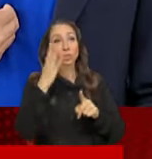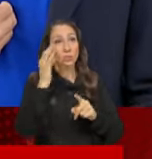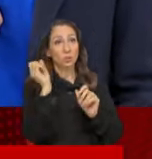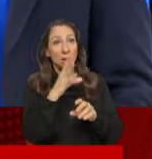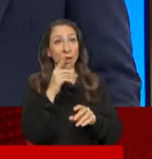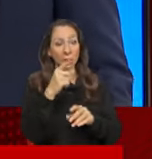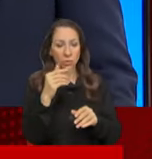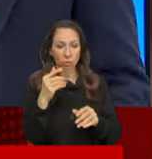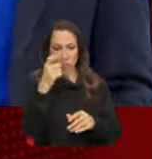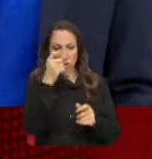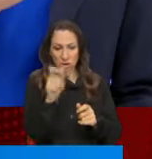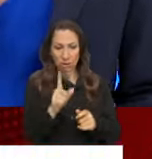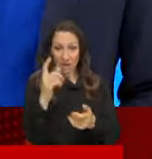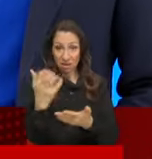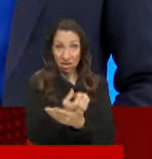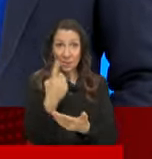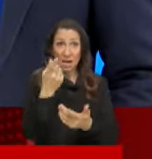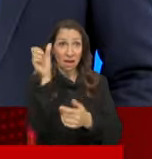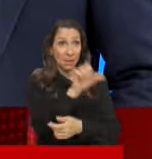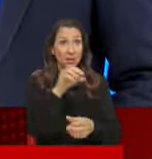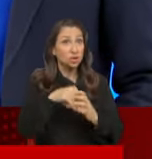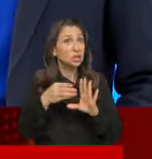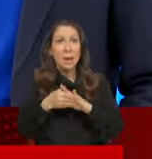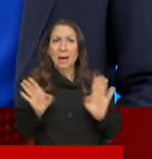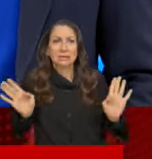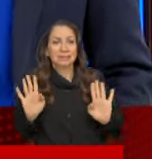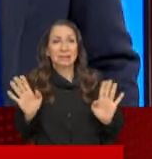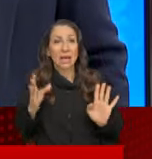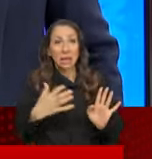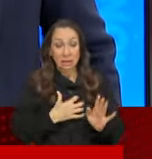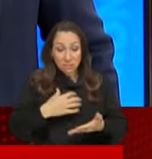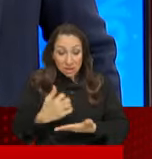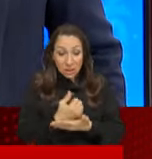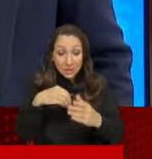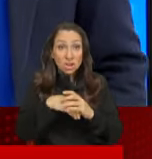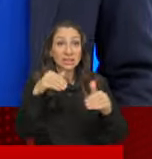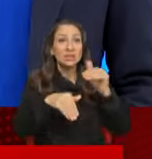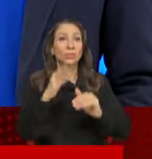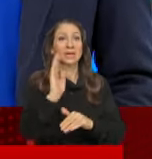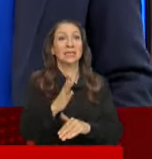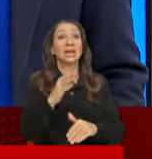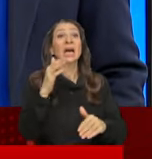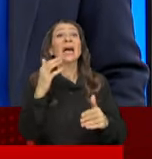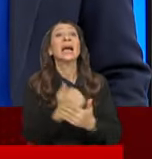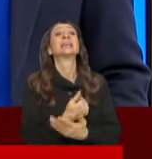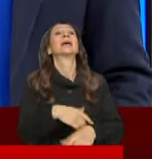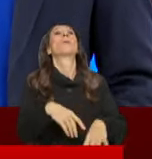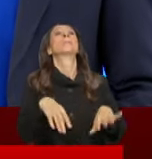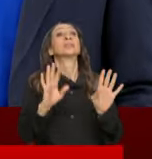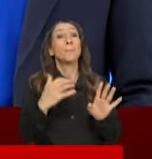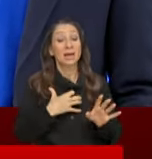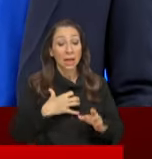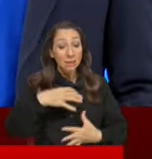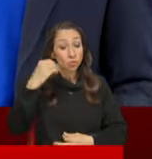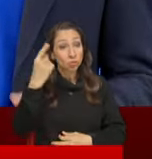Partisi herhangi bir seçime birisine kazandırmak birisine kaybettirmek için girmez kendimiz kazanmak için gireriz seçime ve kazanamama durumunda ben kendimi